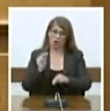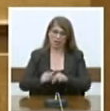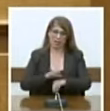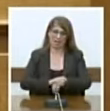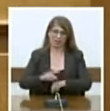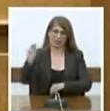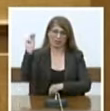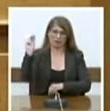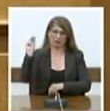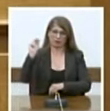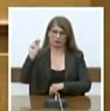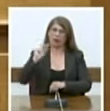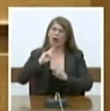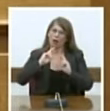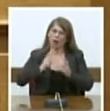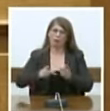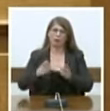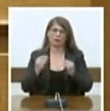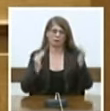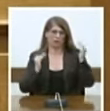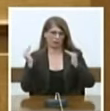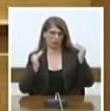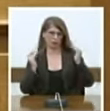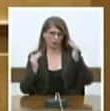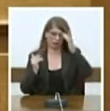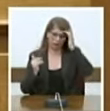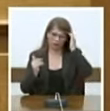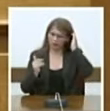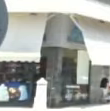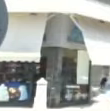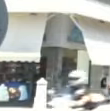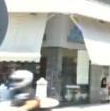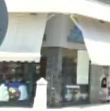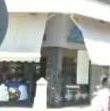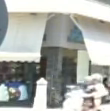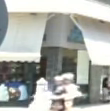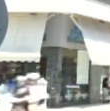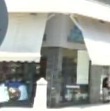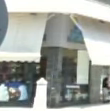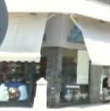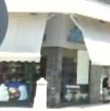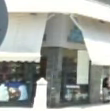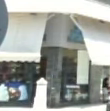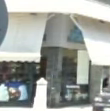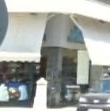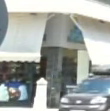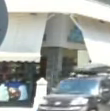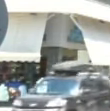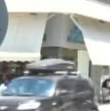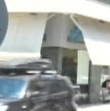κοινωνίας, αναφέρθηκε με δηλώσεις του στον Άστρο ο πρόεδρος της ΔΕΠ Μαγνησίας κ. Αθανασάκης. Χθες είχαμε τις προγραμματικές δηλώσεις